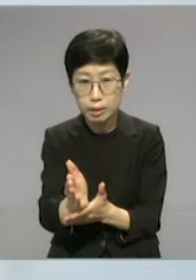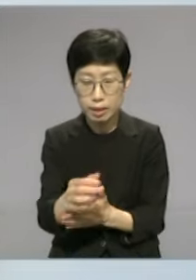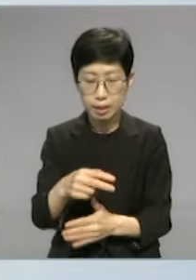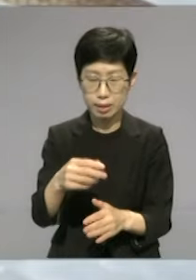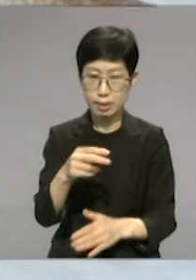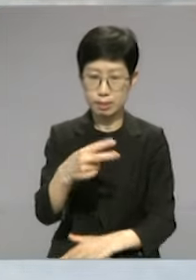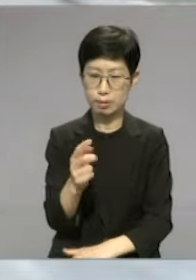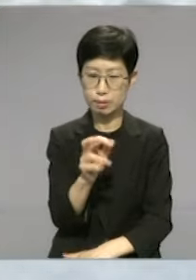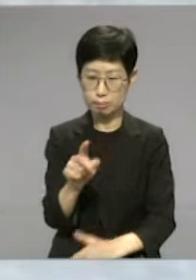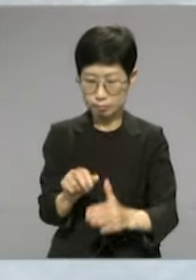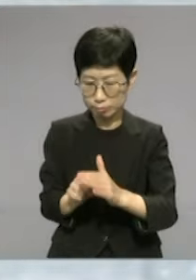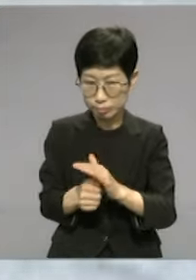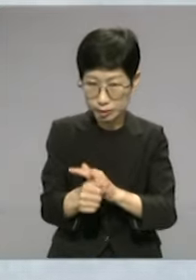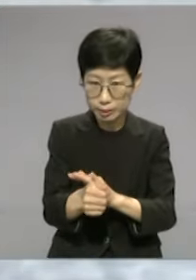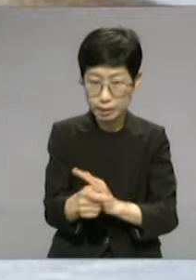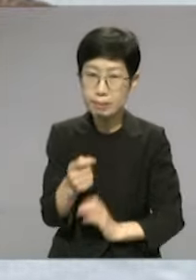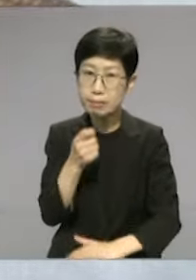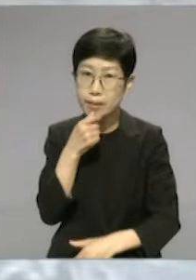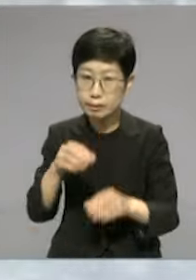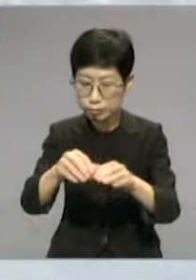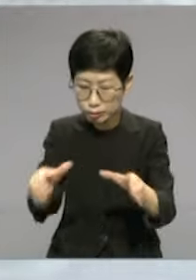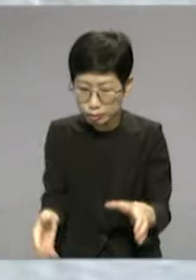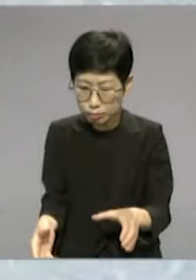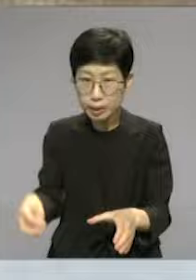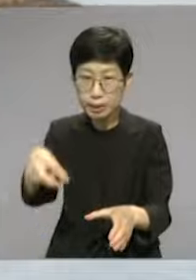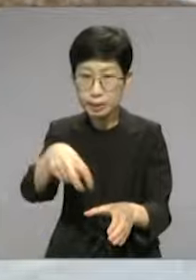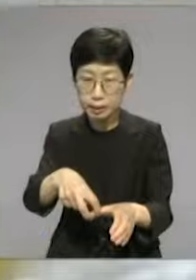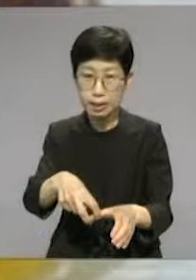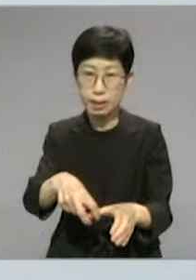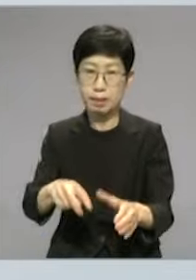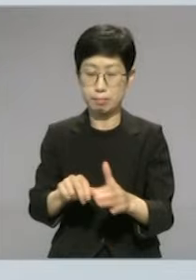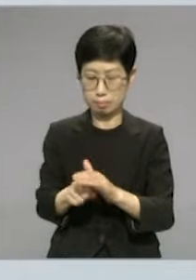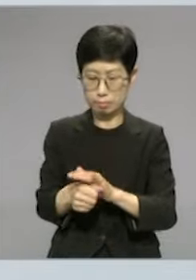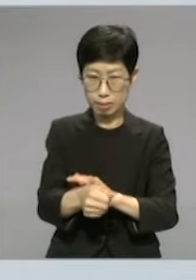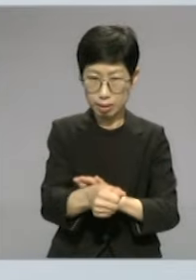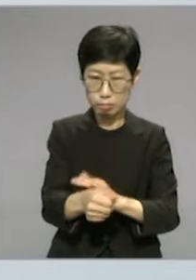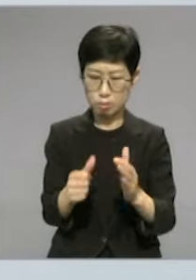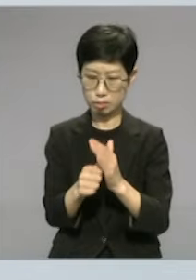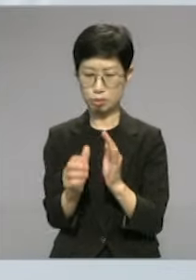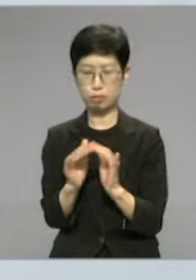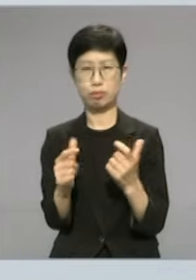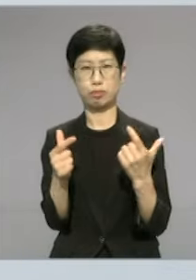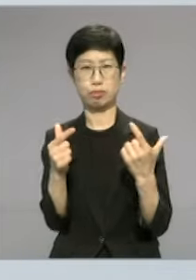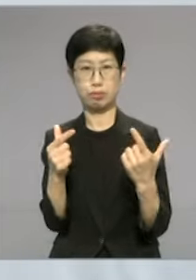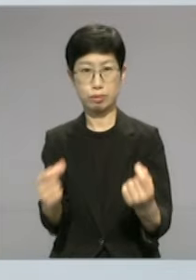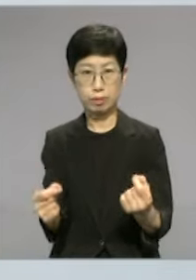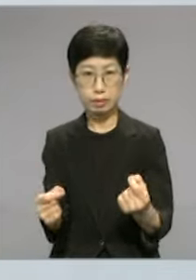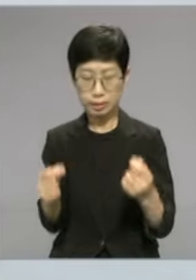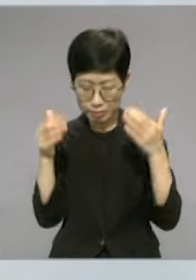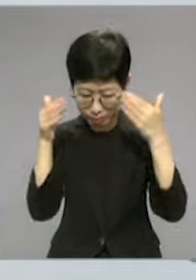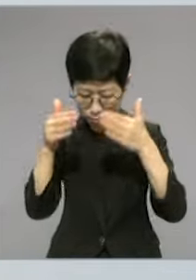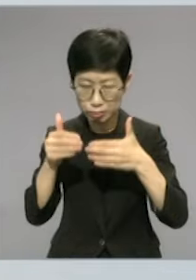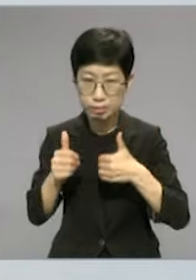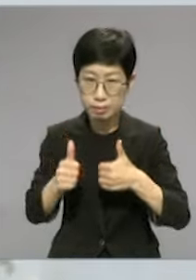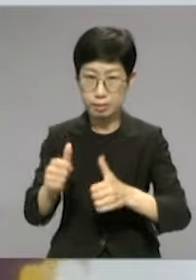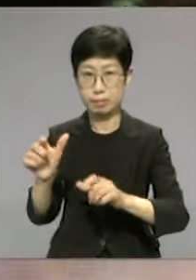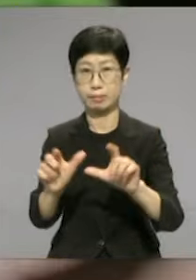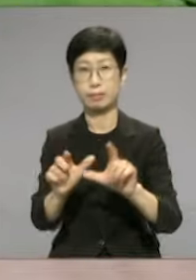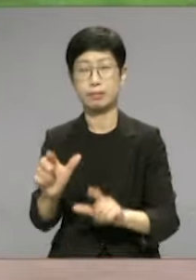도마뱀 항해에선 작은 튜브에 올라탄 도마뱀들이 올림픽 선수처럼 진지한 모습으로 물 위를